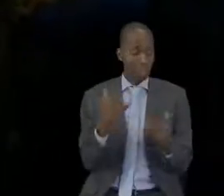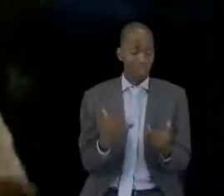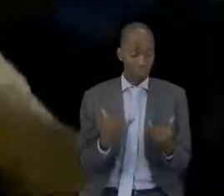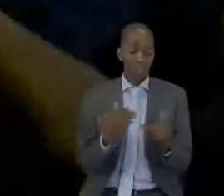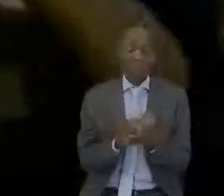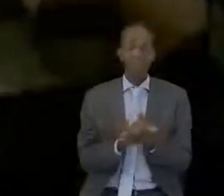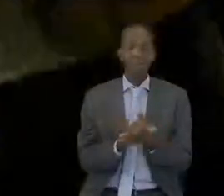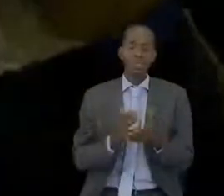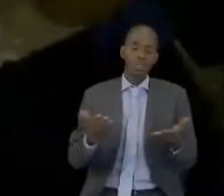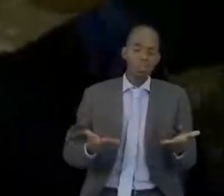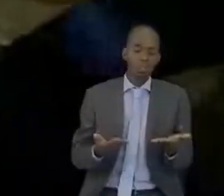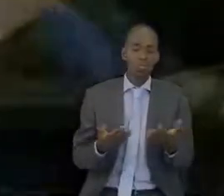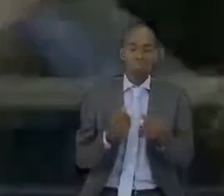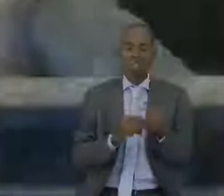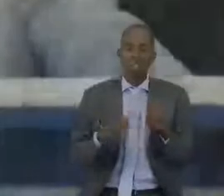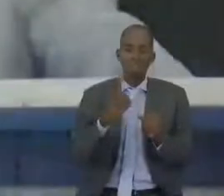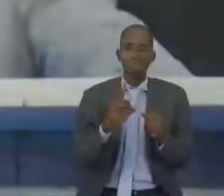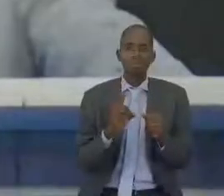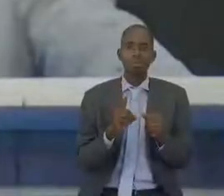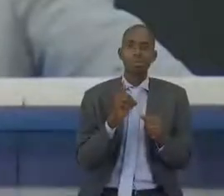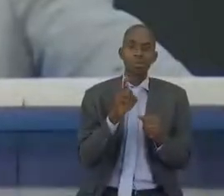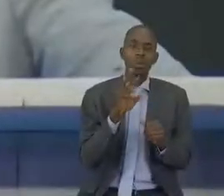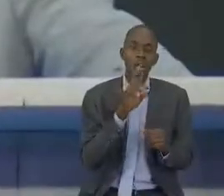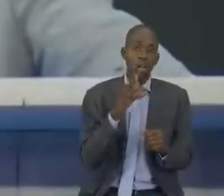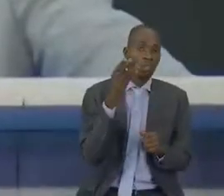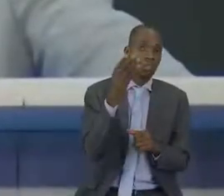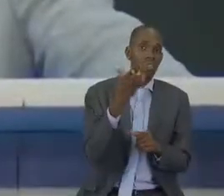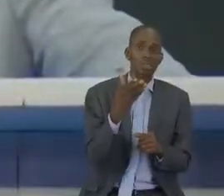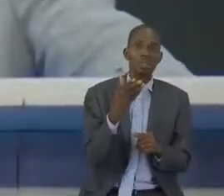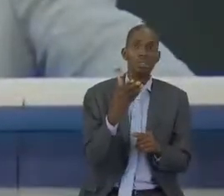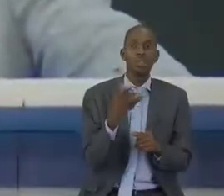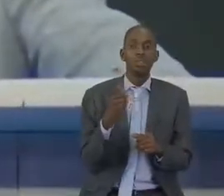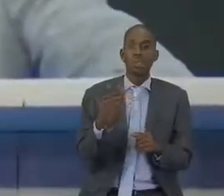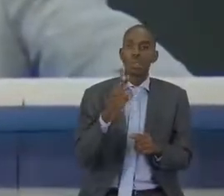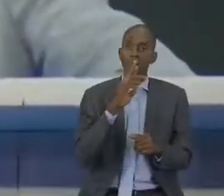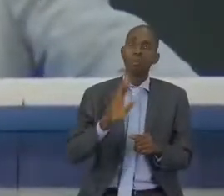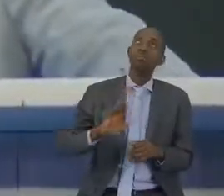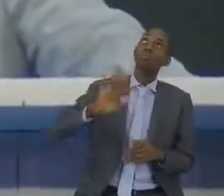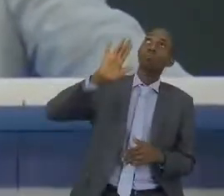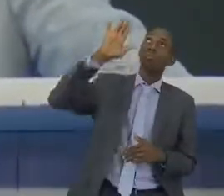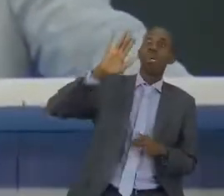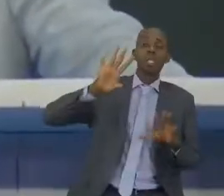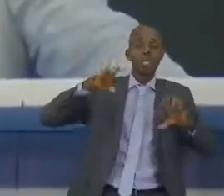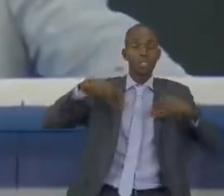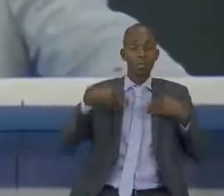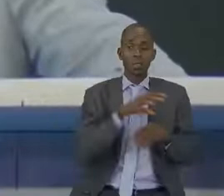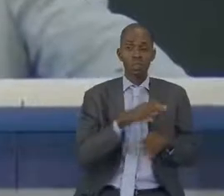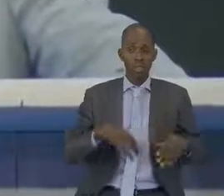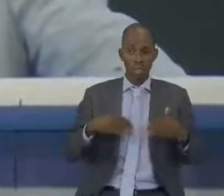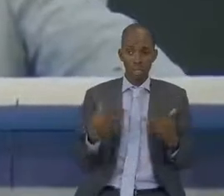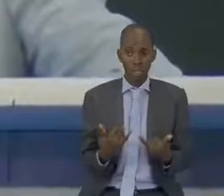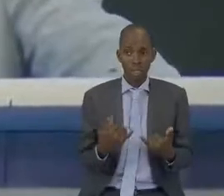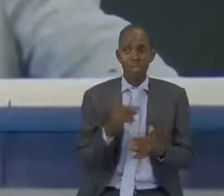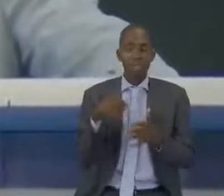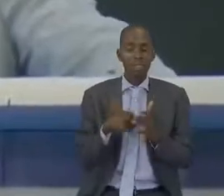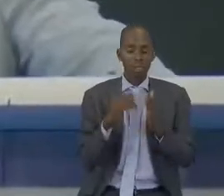Et partout où vous êtes, vous donnez votre vie au Seigneur. Cette prière est